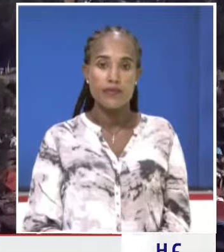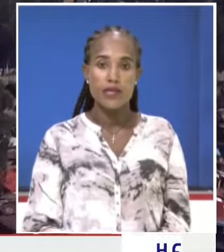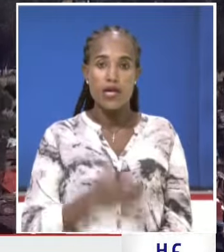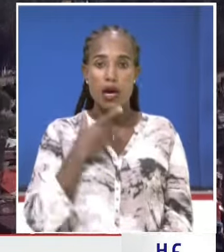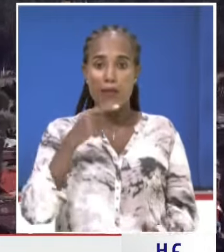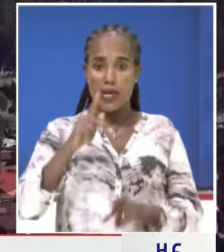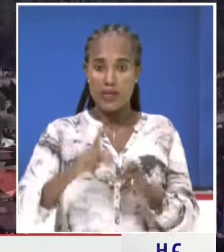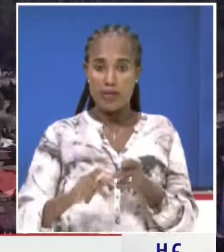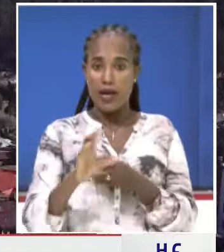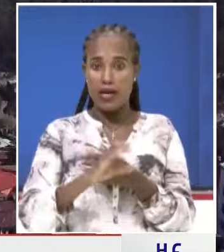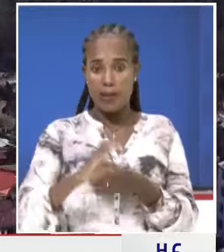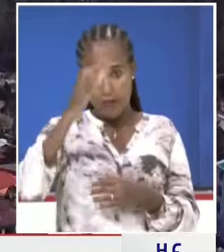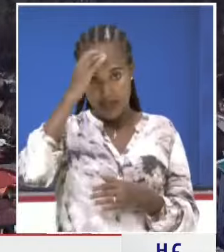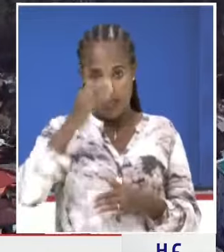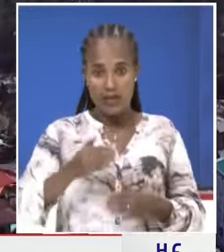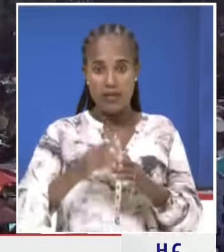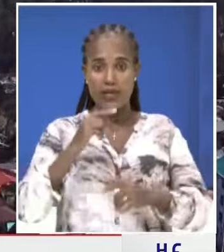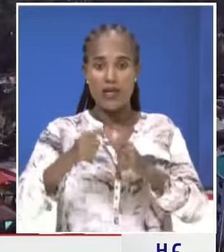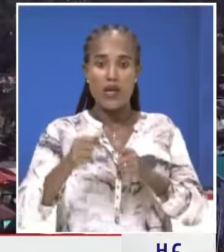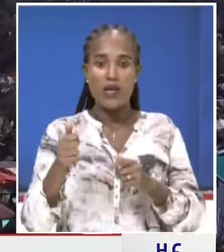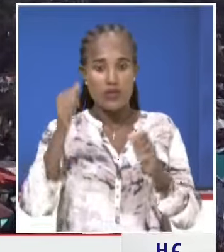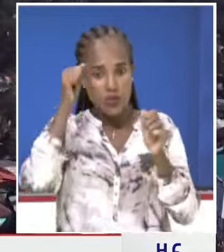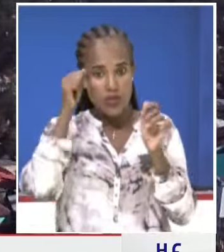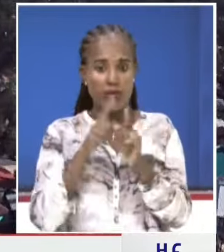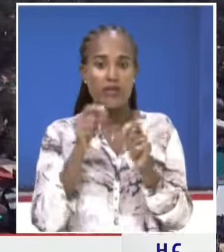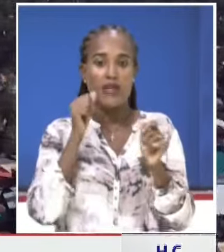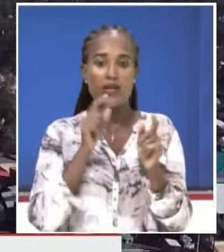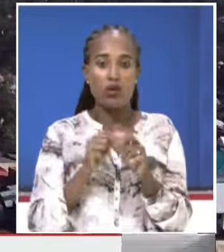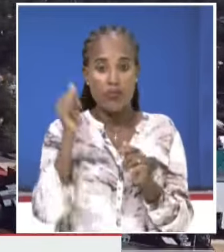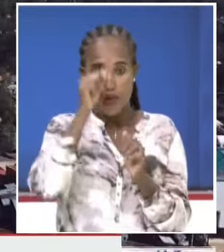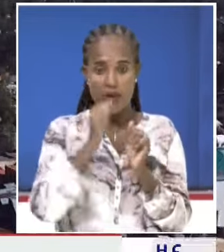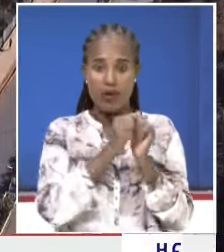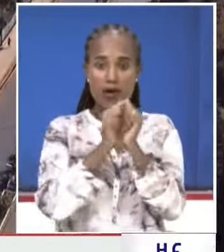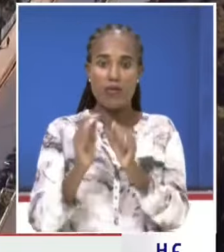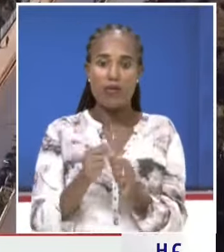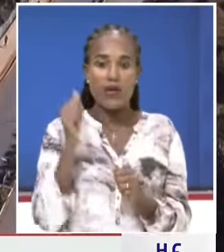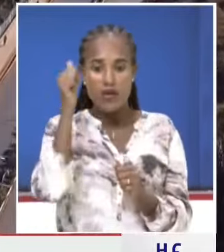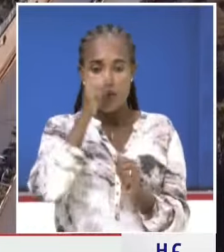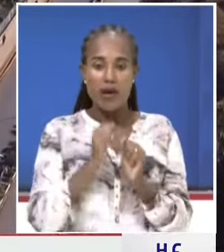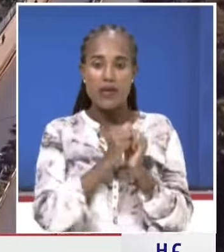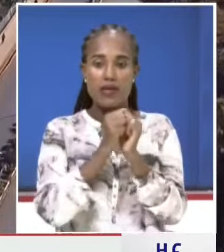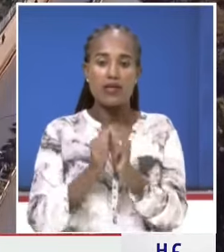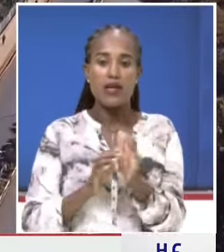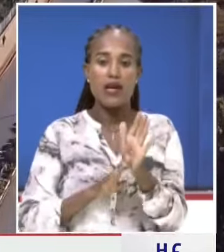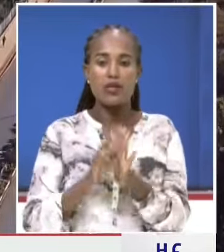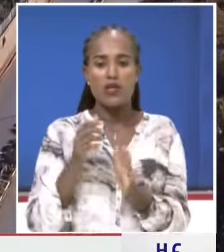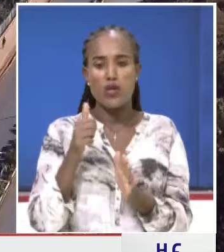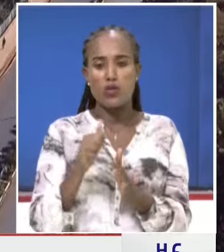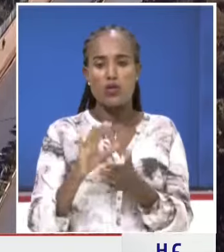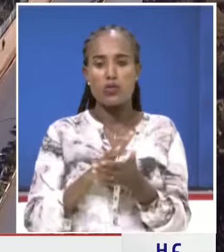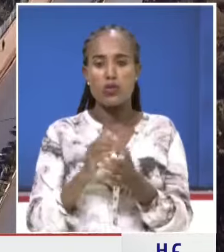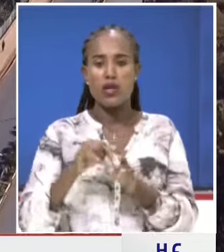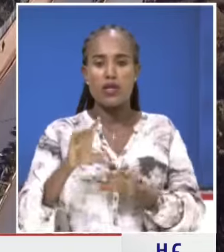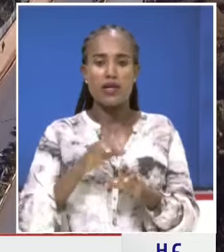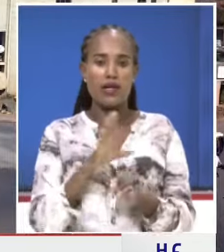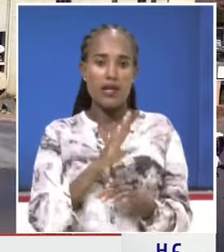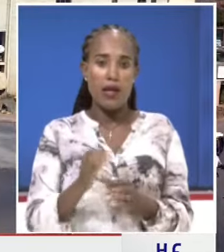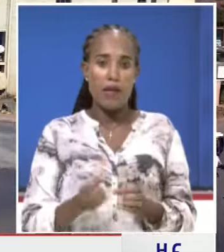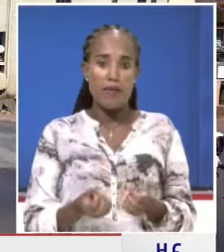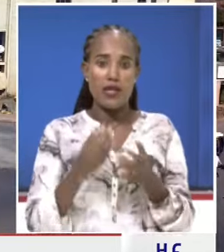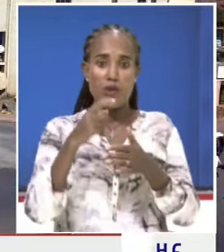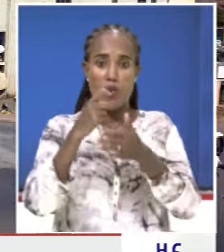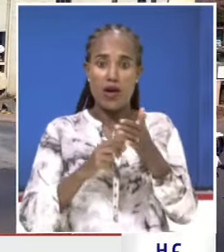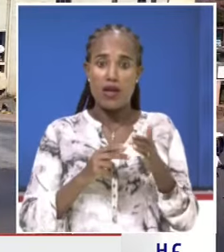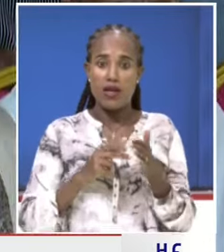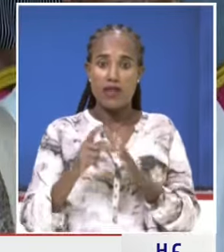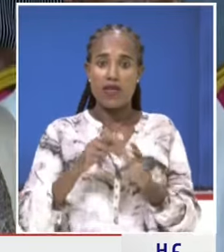የአማራ ህዝብ በሀገረ መንግስት ግንባታ ሂደት ከሌሎች ወንድምና እህት ኢትዮጵያውያን ጋር በመሆን ለኢትዮጵያ አንድነትና እድገት የራሱን አስተዋጽኦ ያበረከተና በርካታ ዋጋ